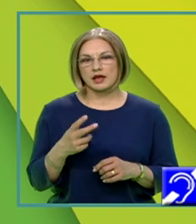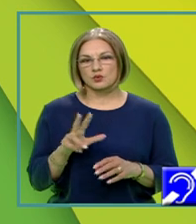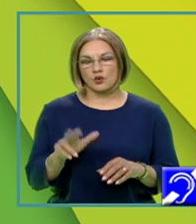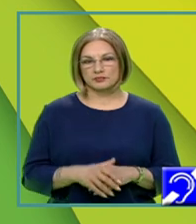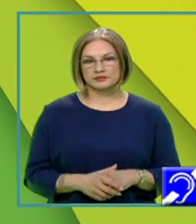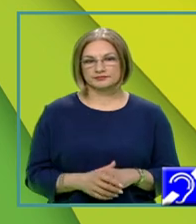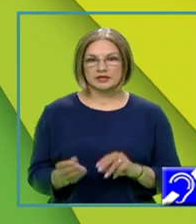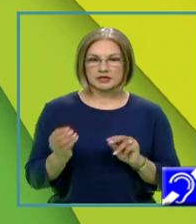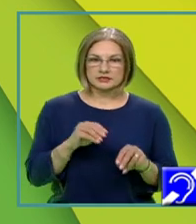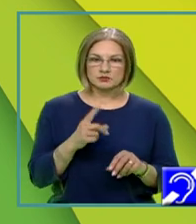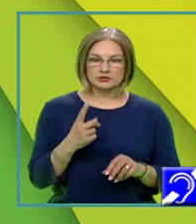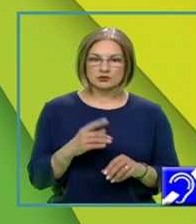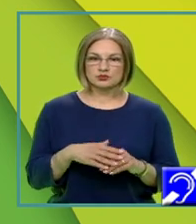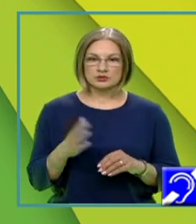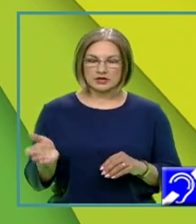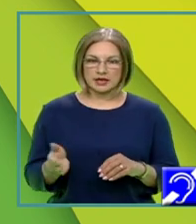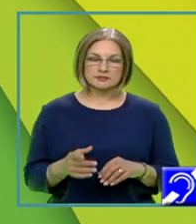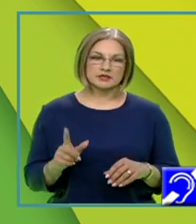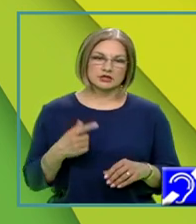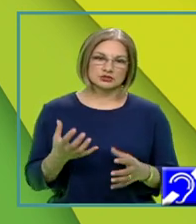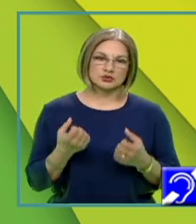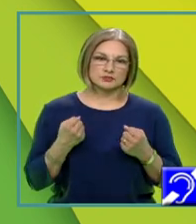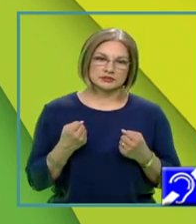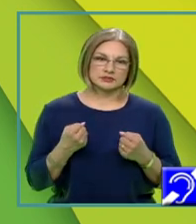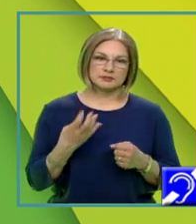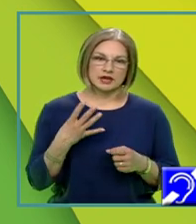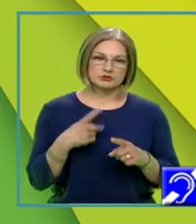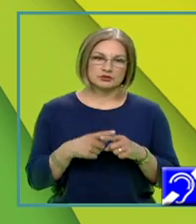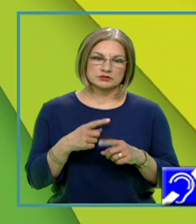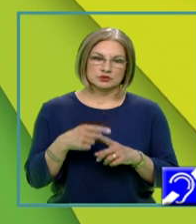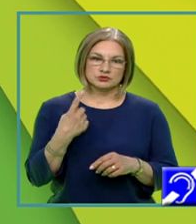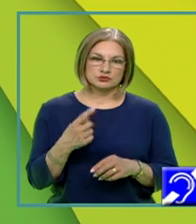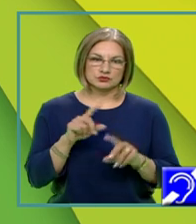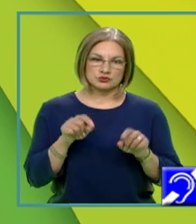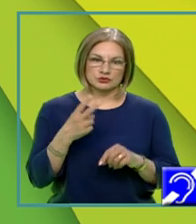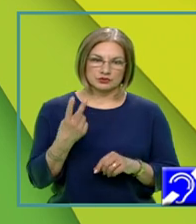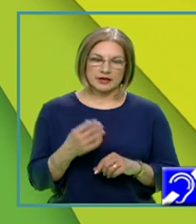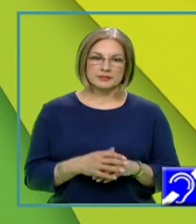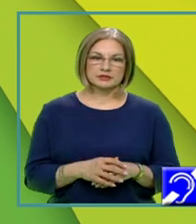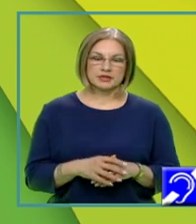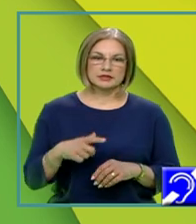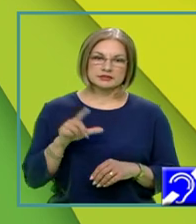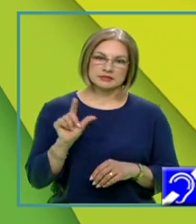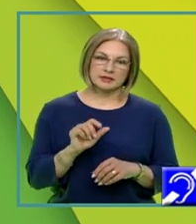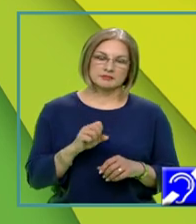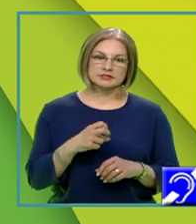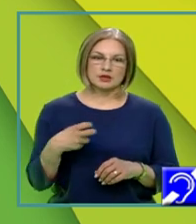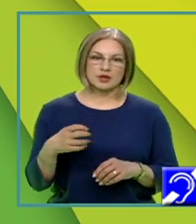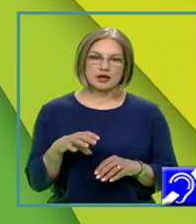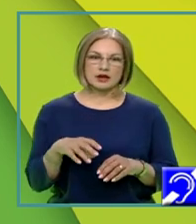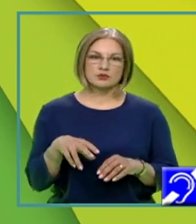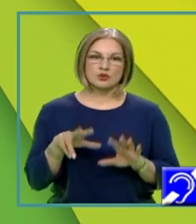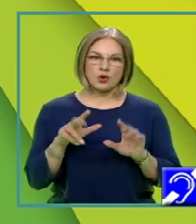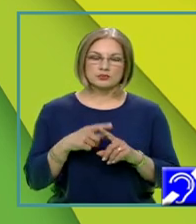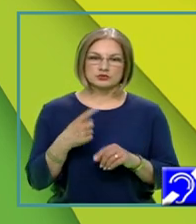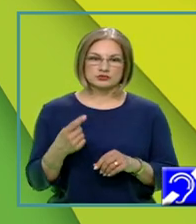în partea dreapta Egalității și vom obține 4 x plus 1 totul la pătrat este mai mic sau egal decât 8